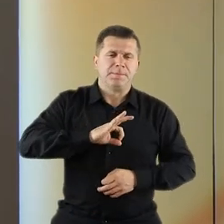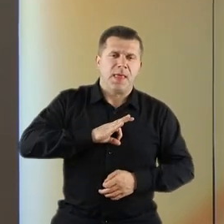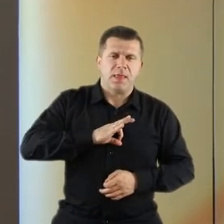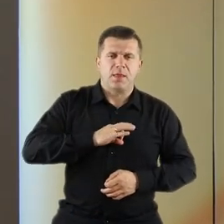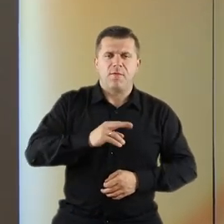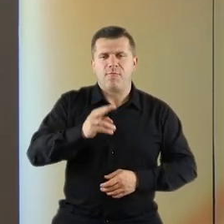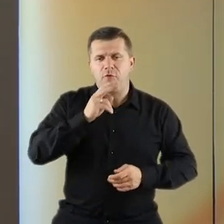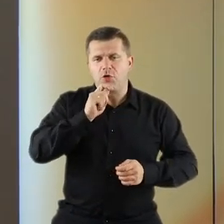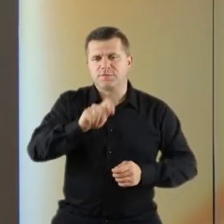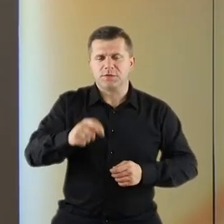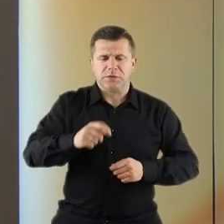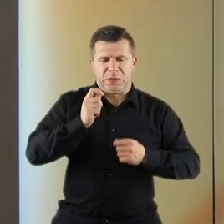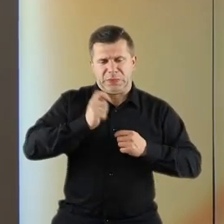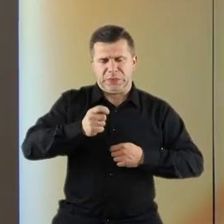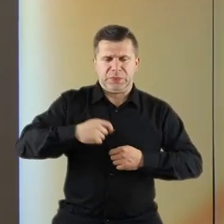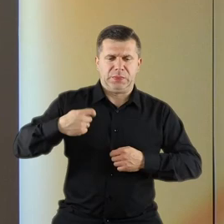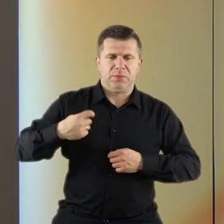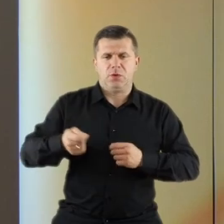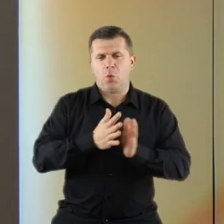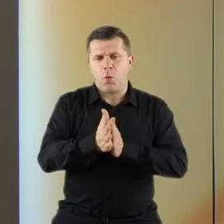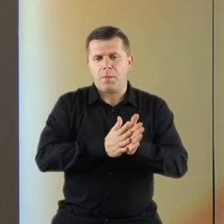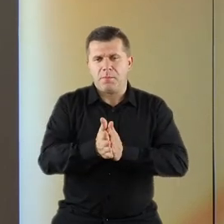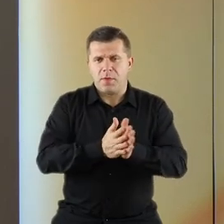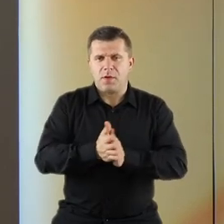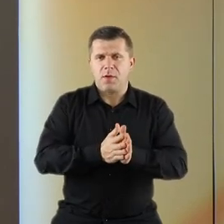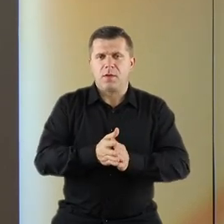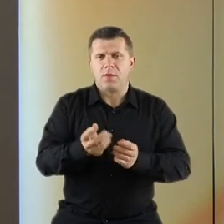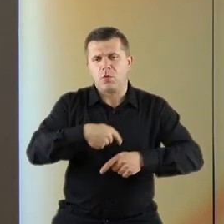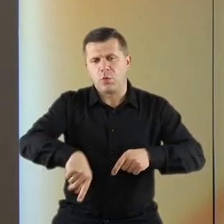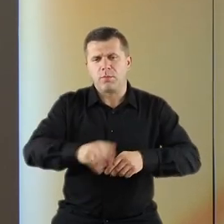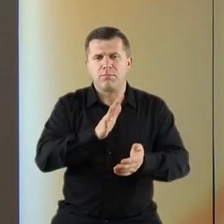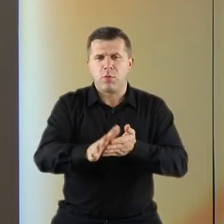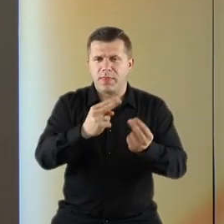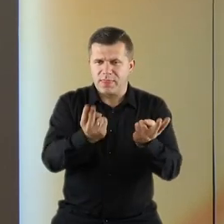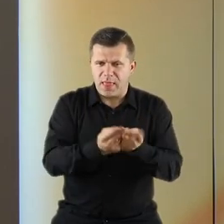kropienie wodą święconą mycie kropienie pomyjami